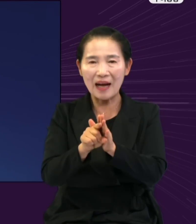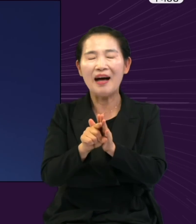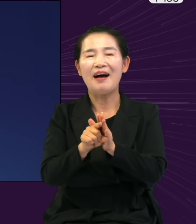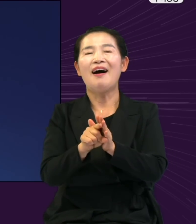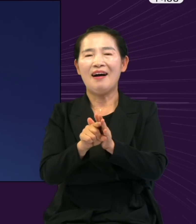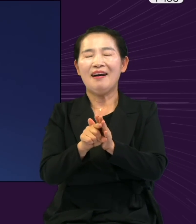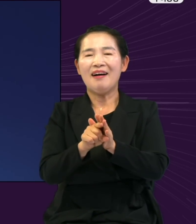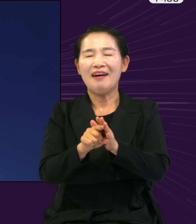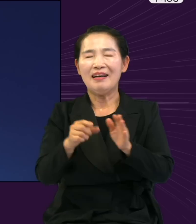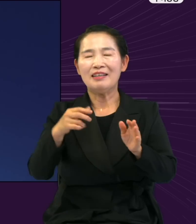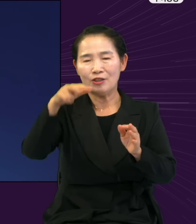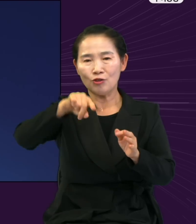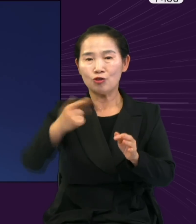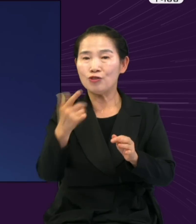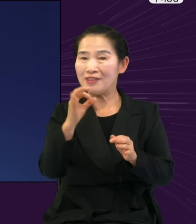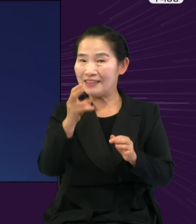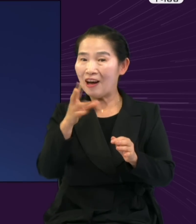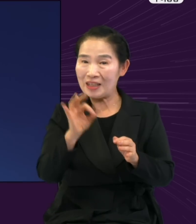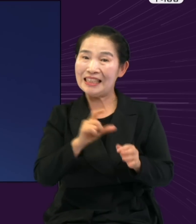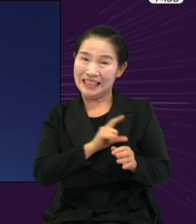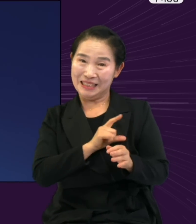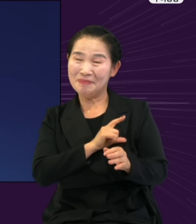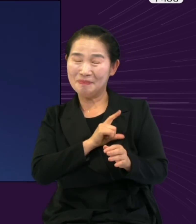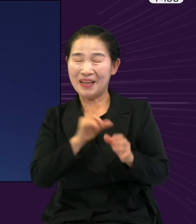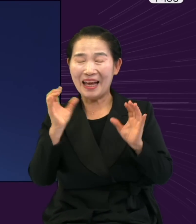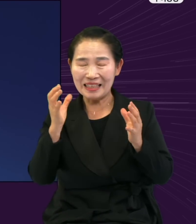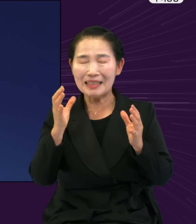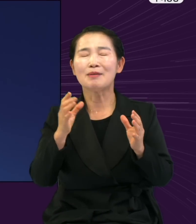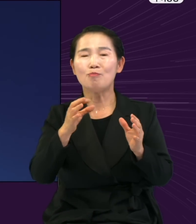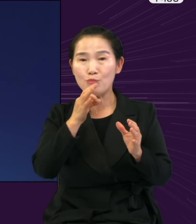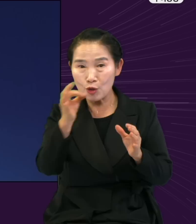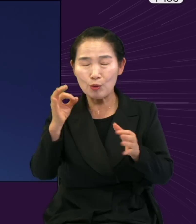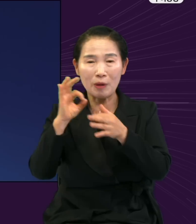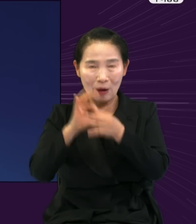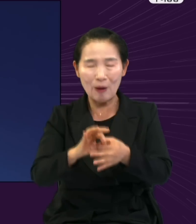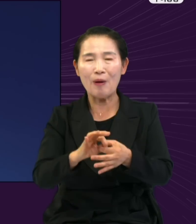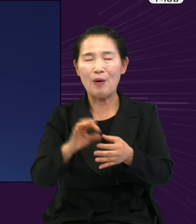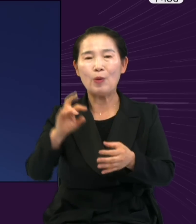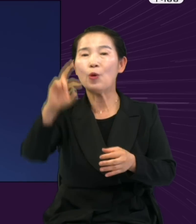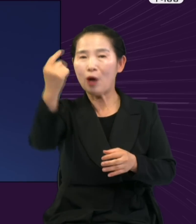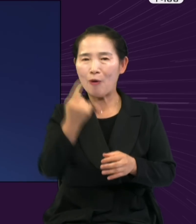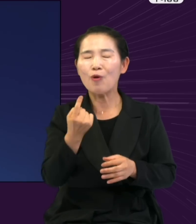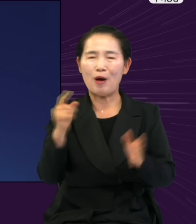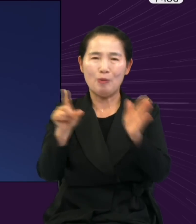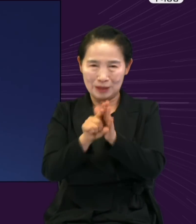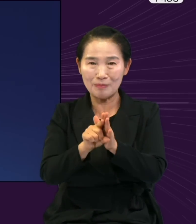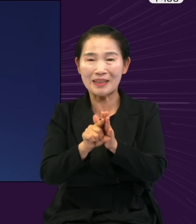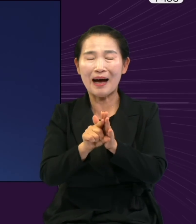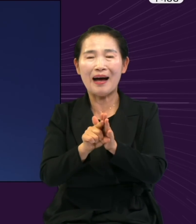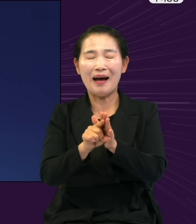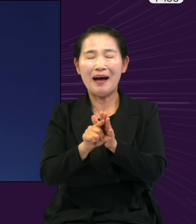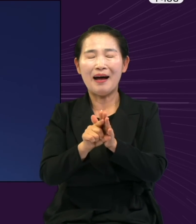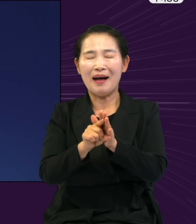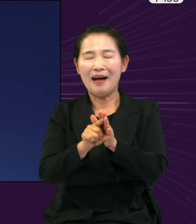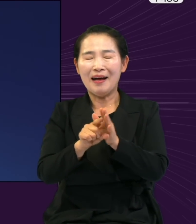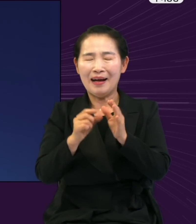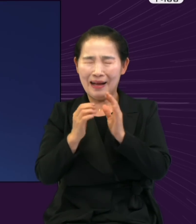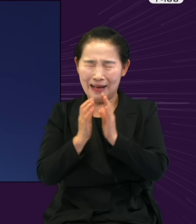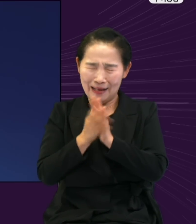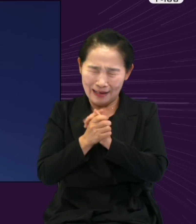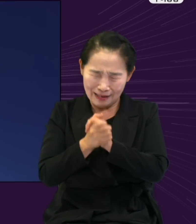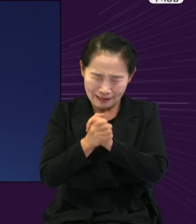확신했습니다. 그러나 제 기도가 하나님 앞에 시작되고 나서 저의